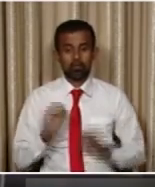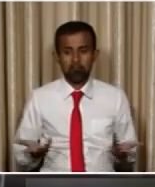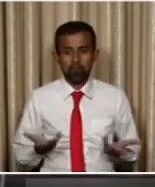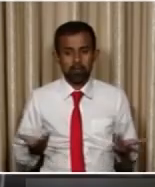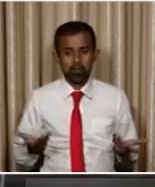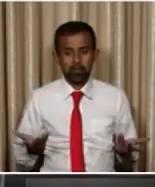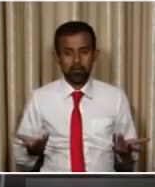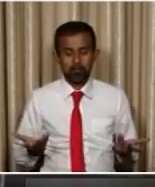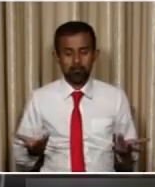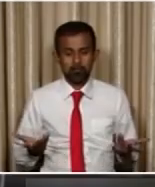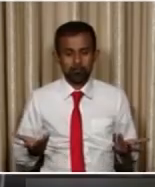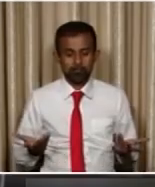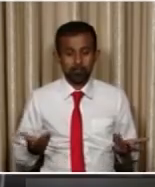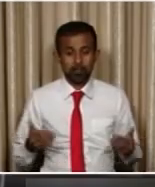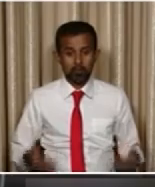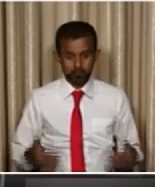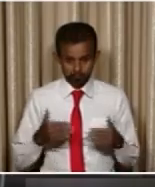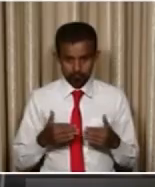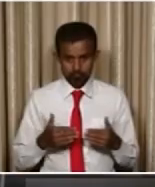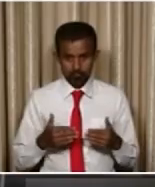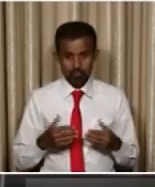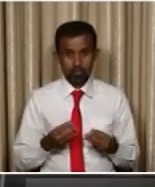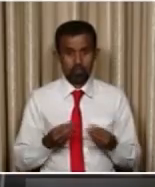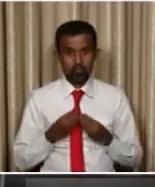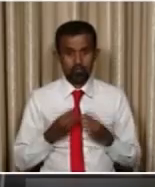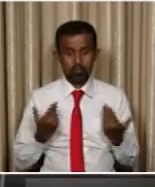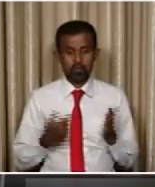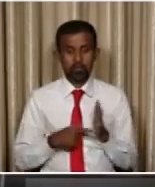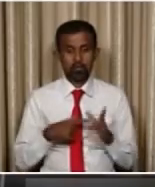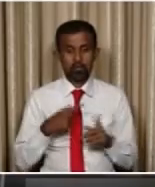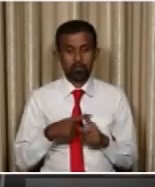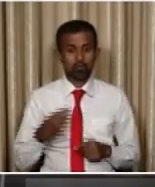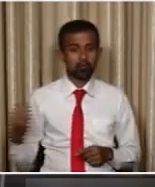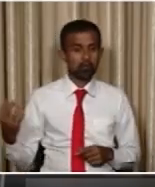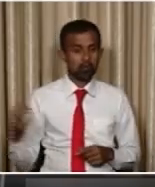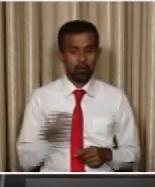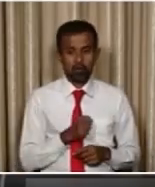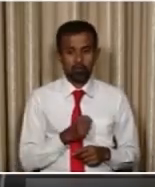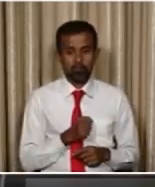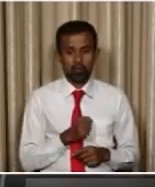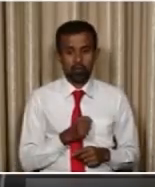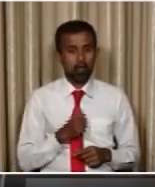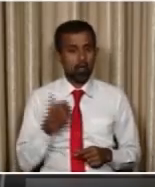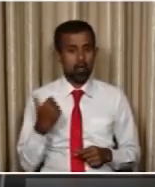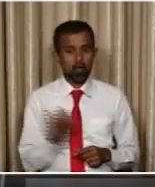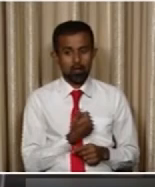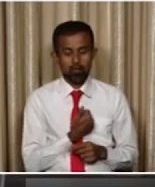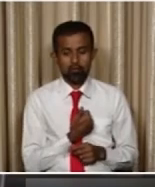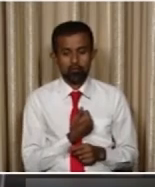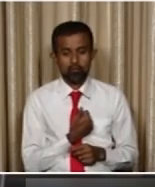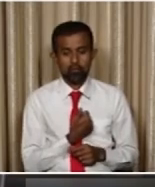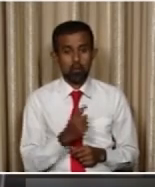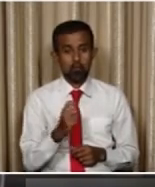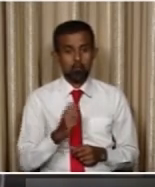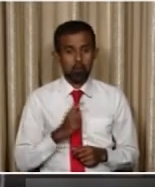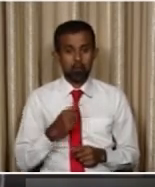කරගෙන තියෙනවා. ඒ නිසා මේ යුගය නොලැබුණ බදු අය කර ගැනීමට, අලුතෙන් මේ ආදායම් වැඩි